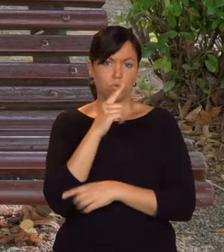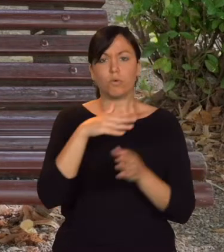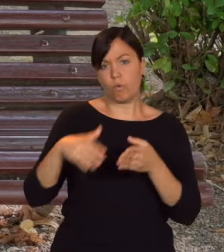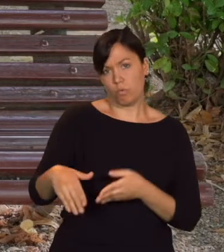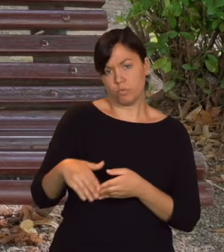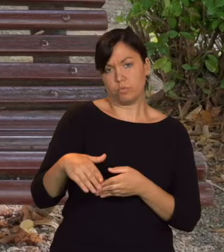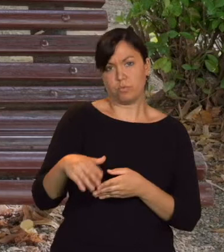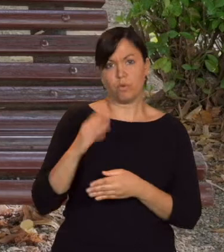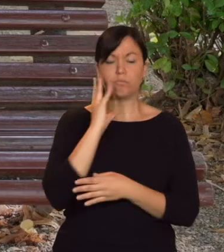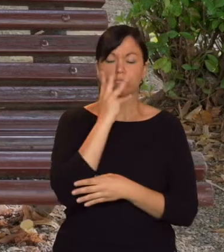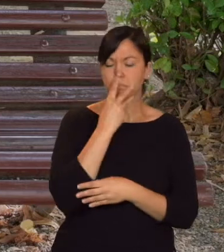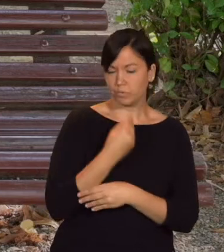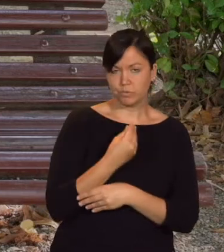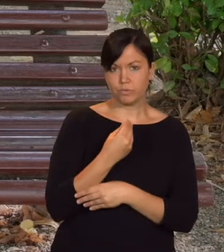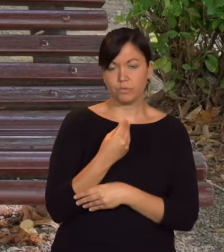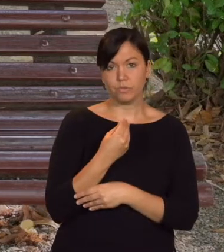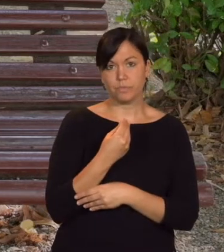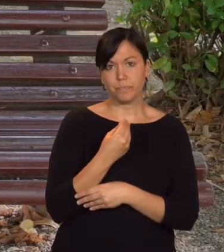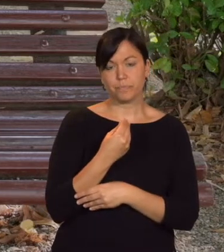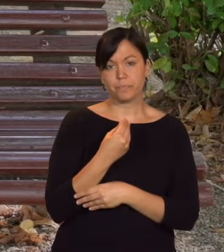una preciositat, i veure